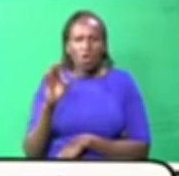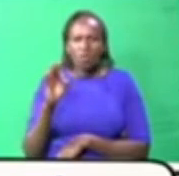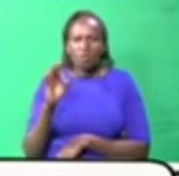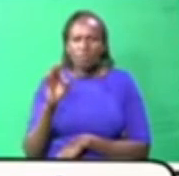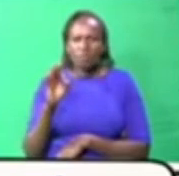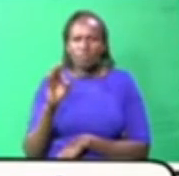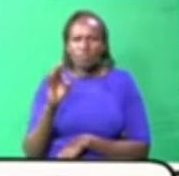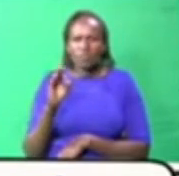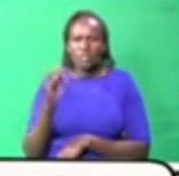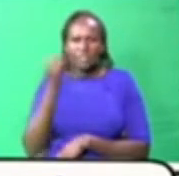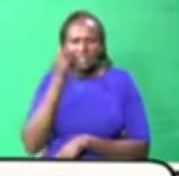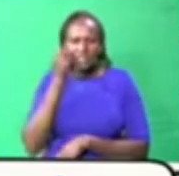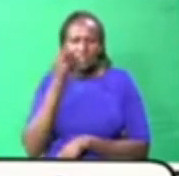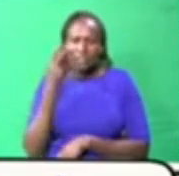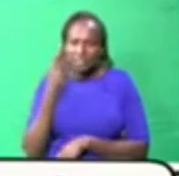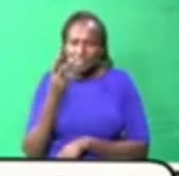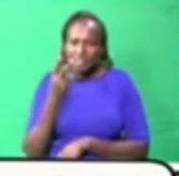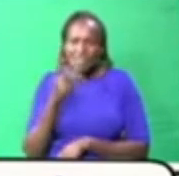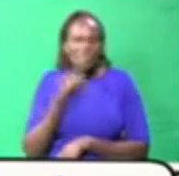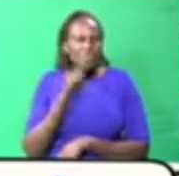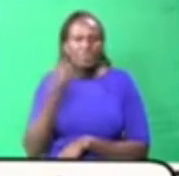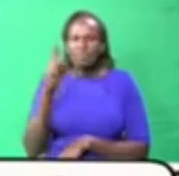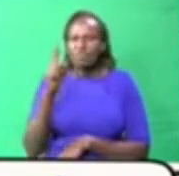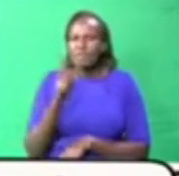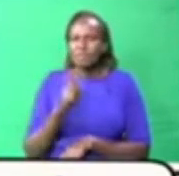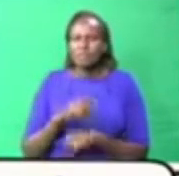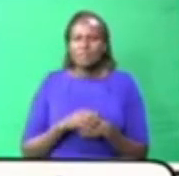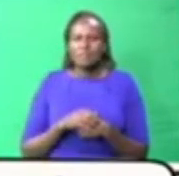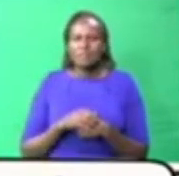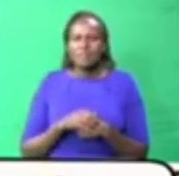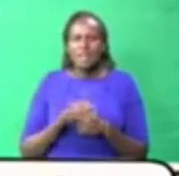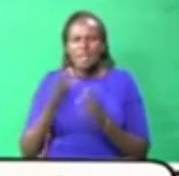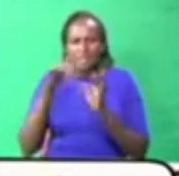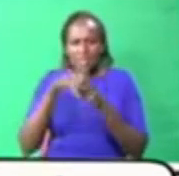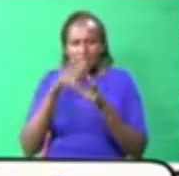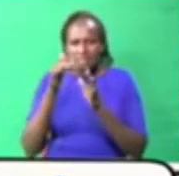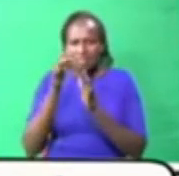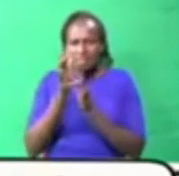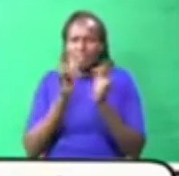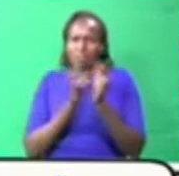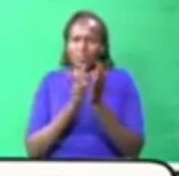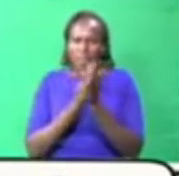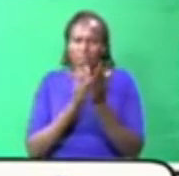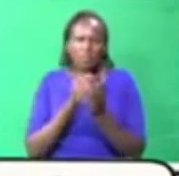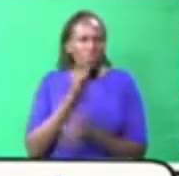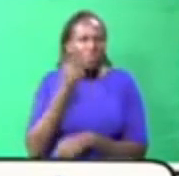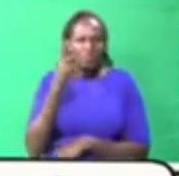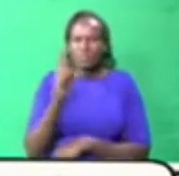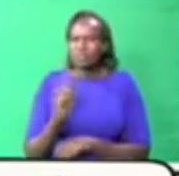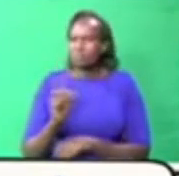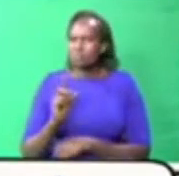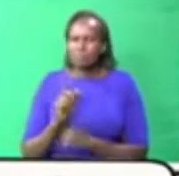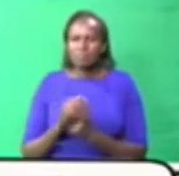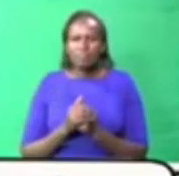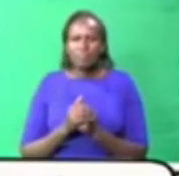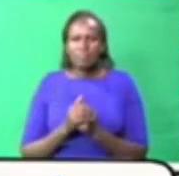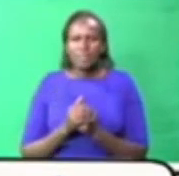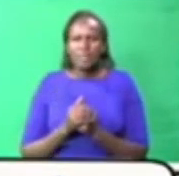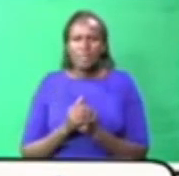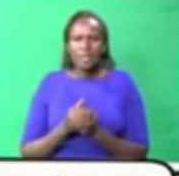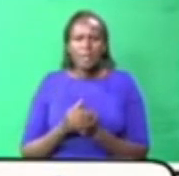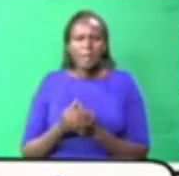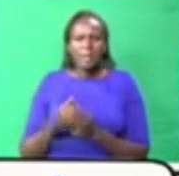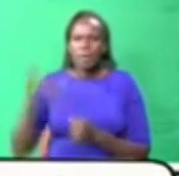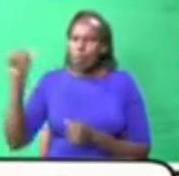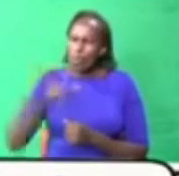of the plagues that we have seen in the world. It is not the first. In the Bible, this is not the first one. There were worst one. Hata maybe naona